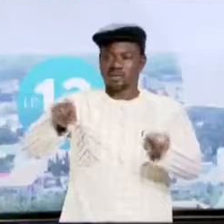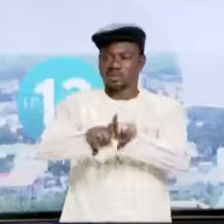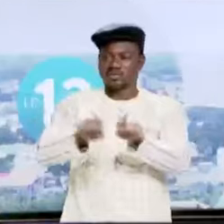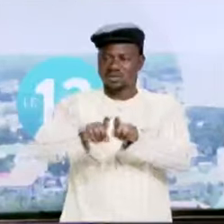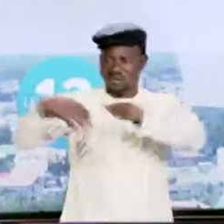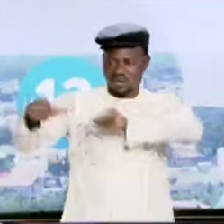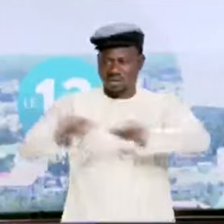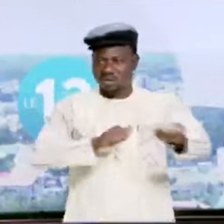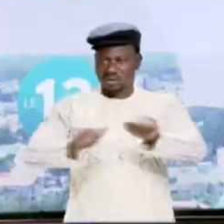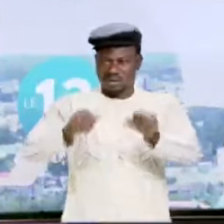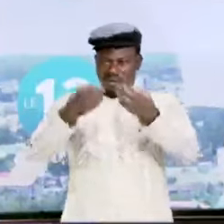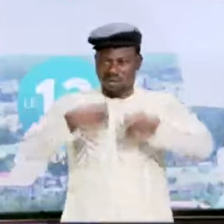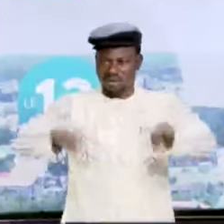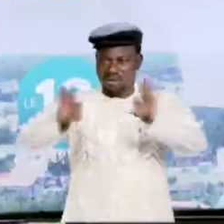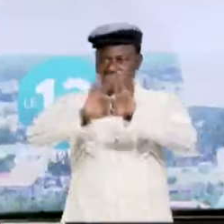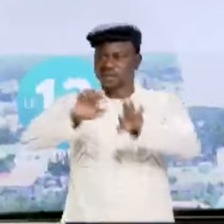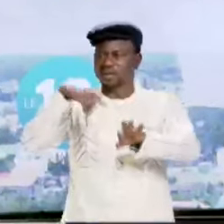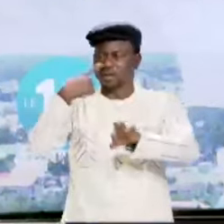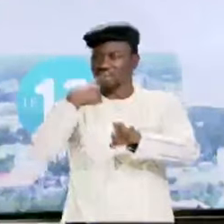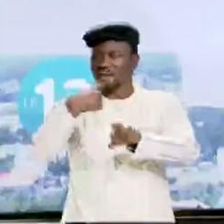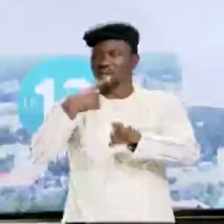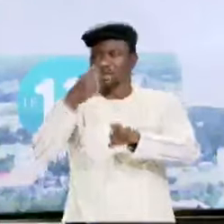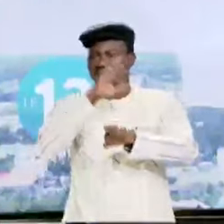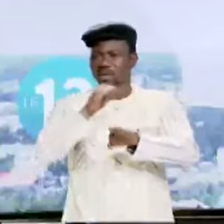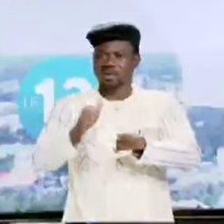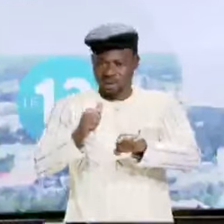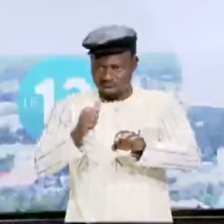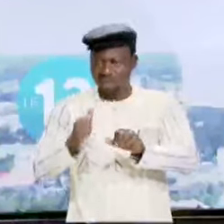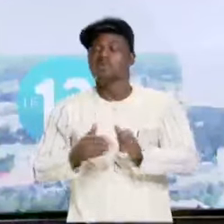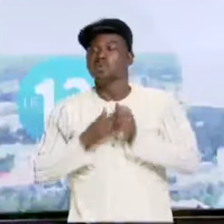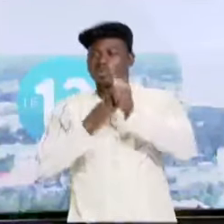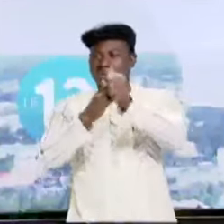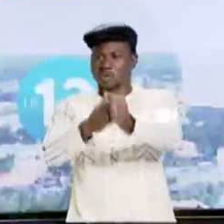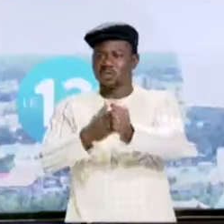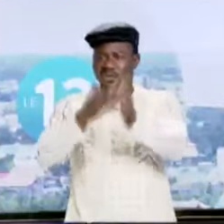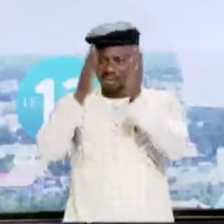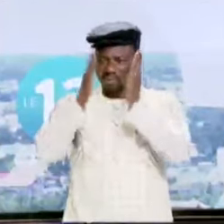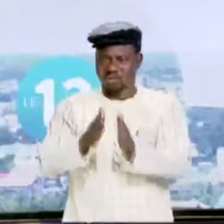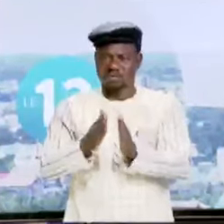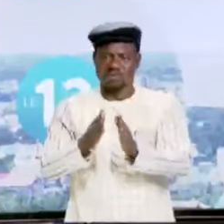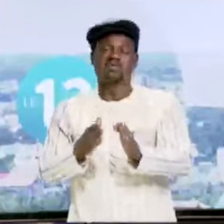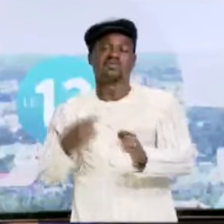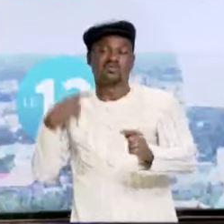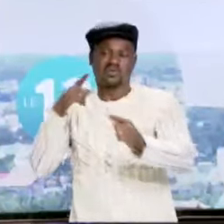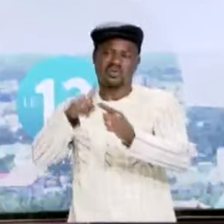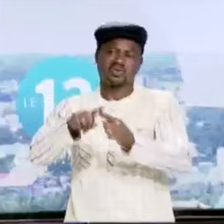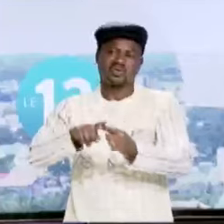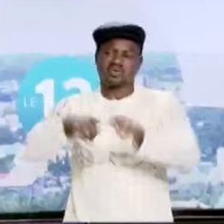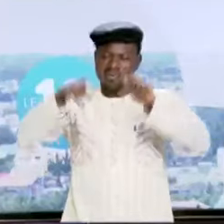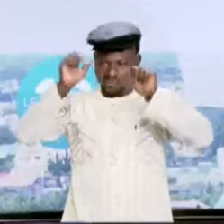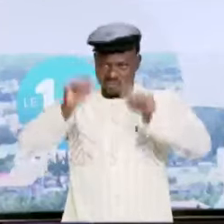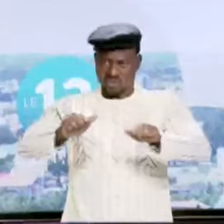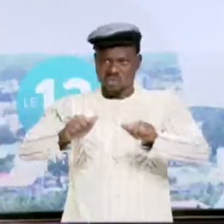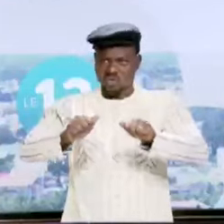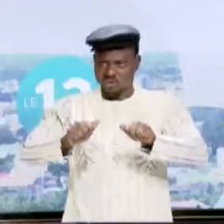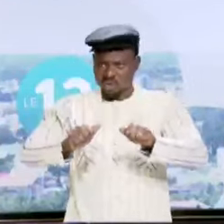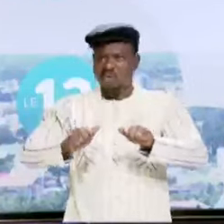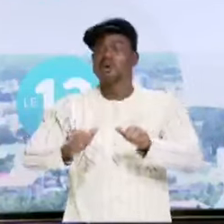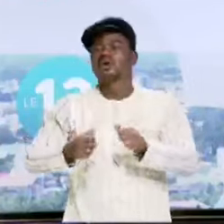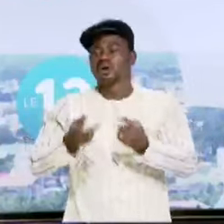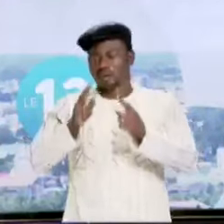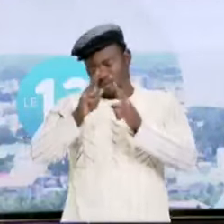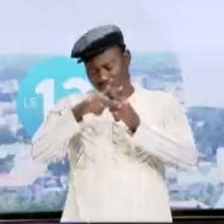justement conduisent l'individu jusqu'au trône. C'est-à-dire qu'on a des cyclistes, des joueurs de ping-pong,